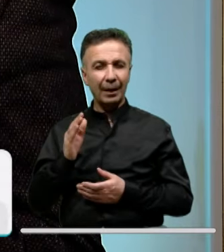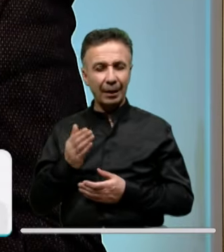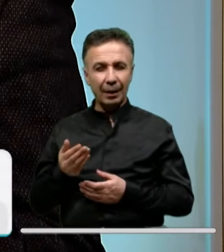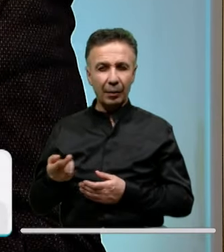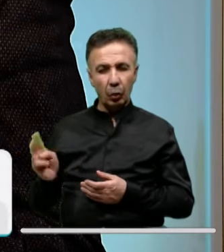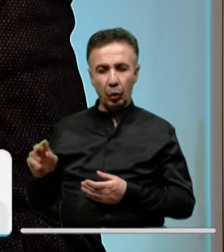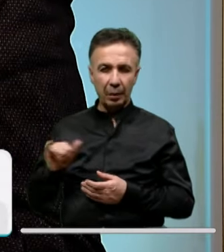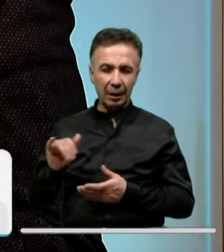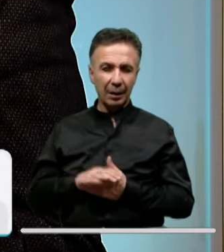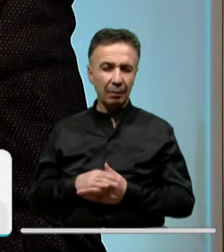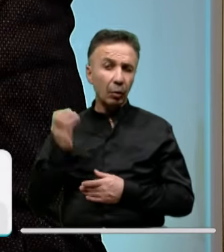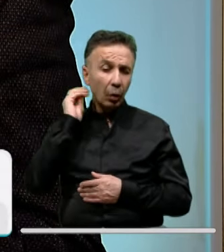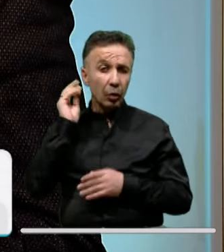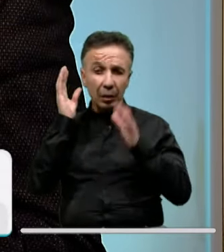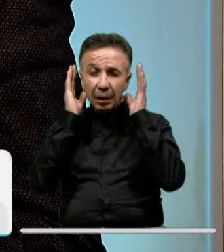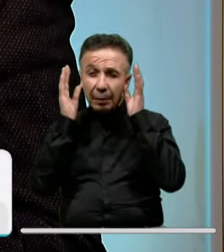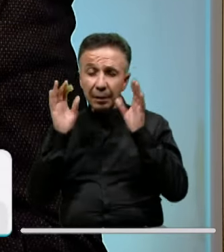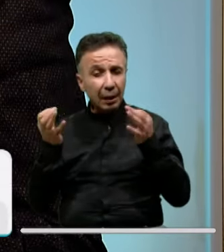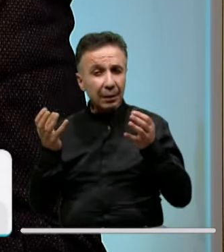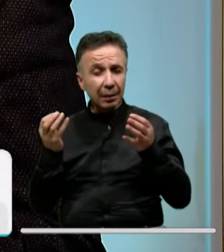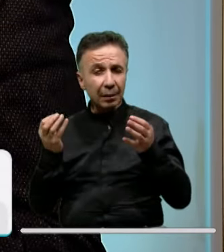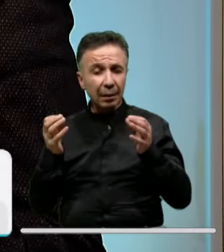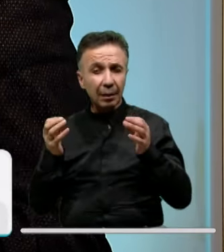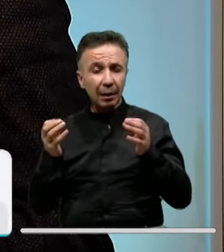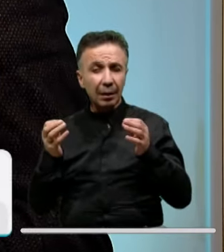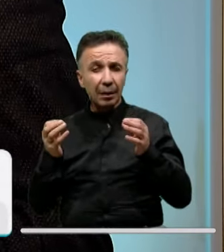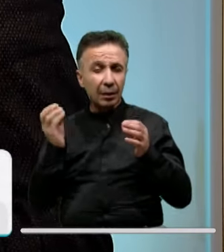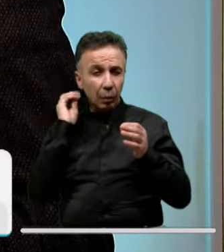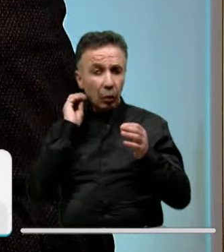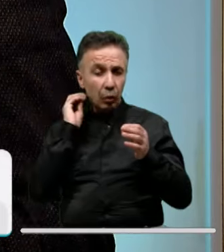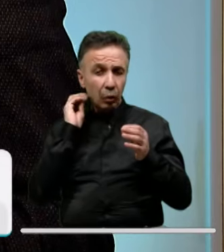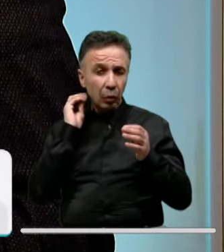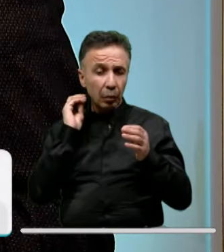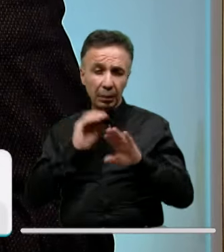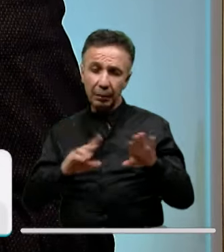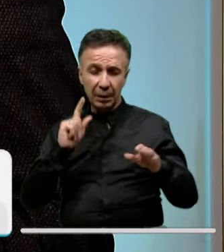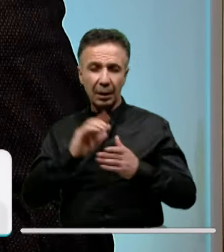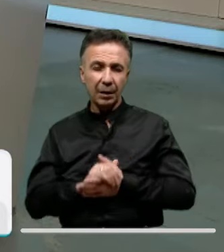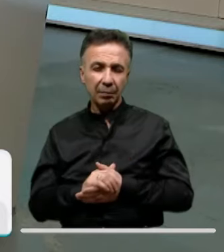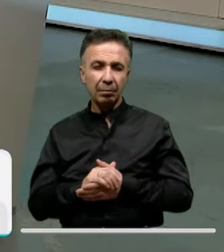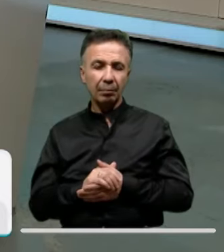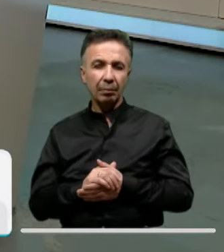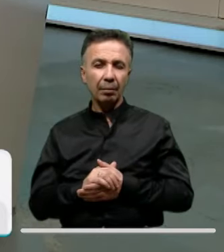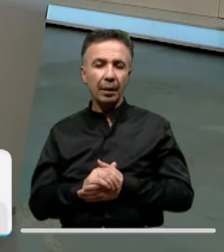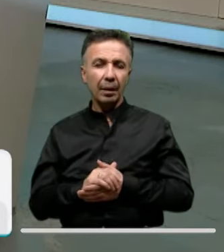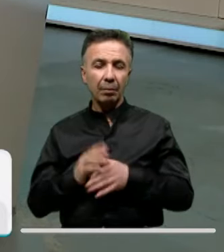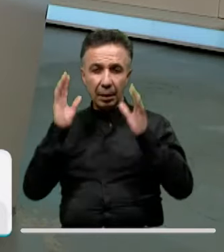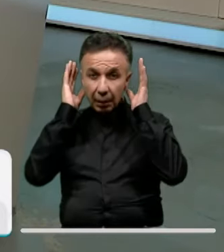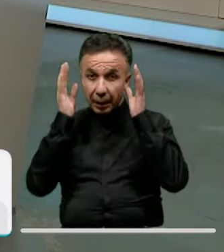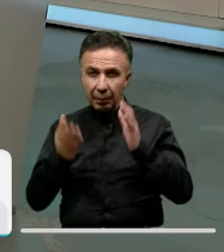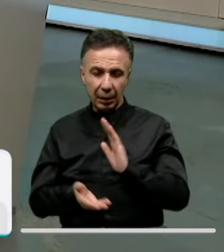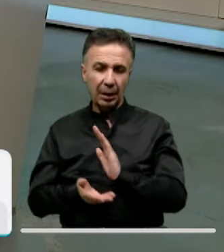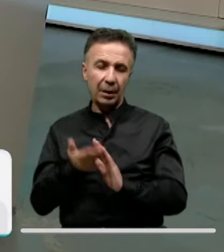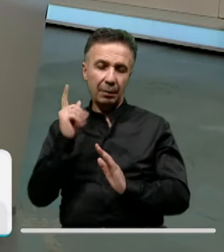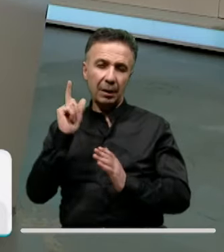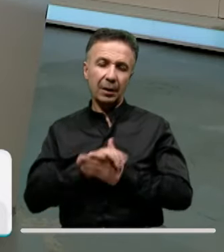kadar borcu ben nasıl telafi edebilirim? Nasıl ödeyebilirim? O zaman ne yapmam lazım? Biraz bu ibadet mesaimi biraz artırmam lazım. Sadece